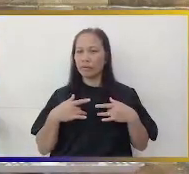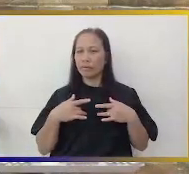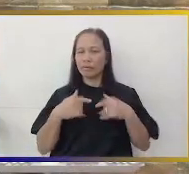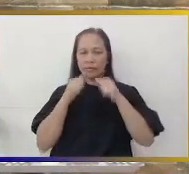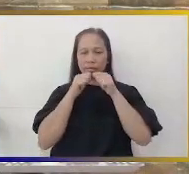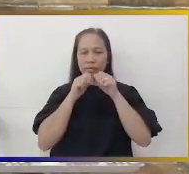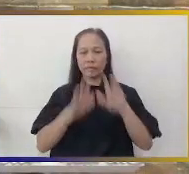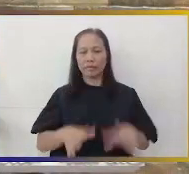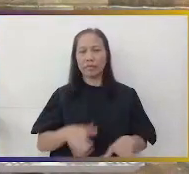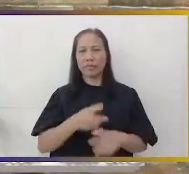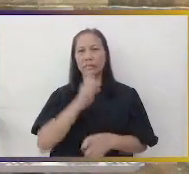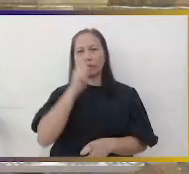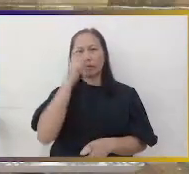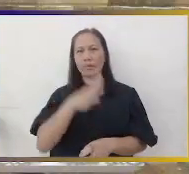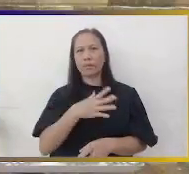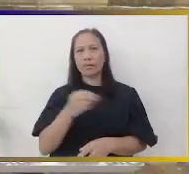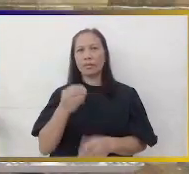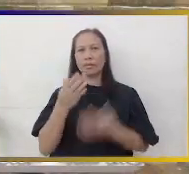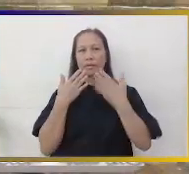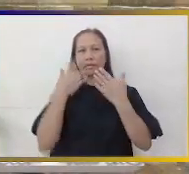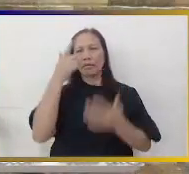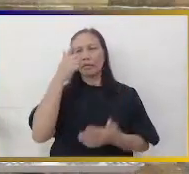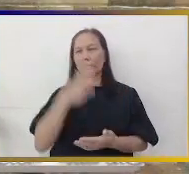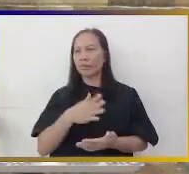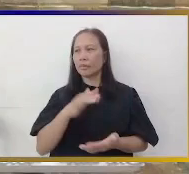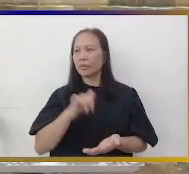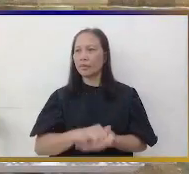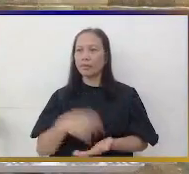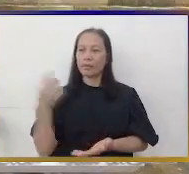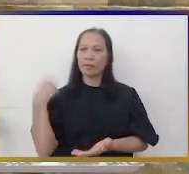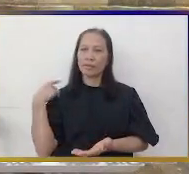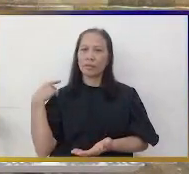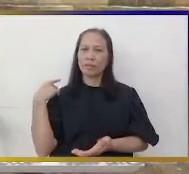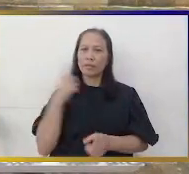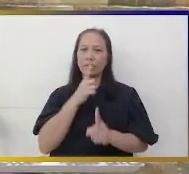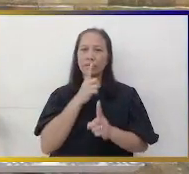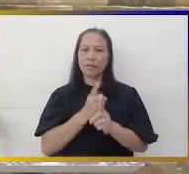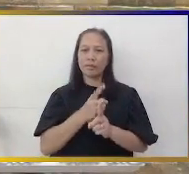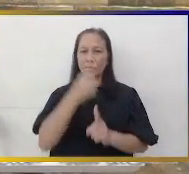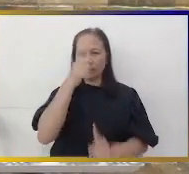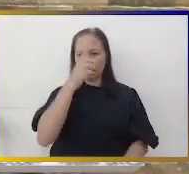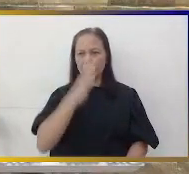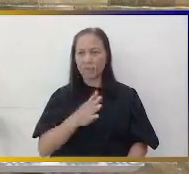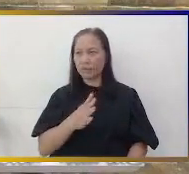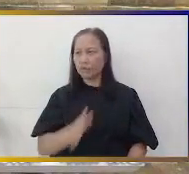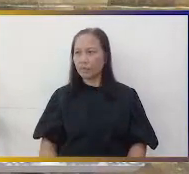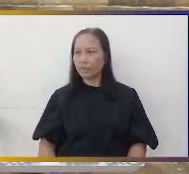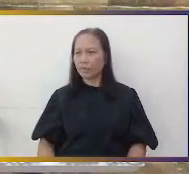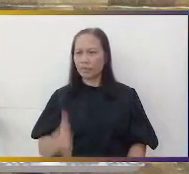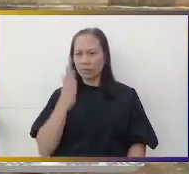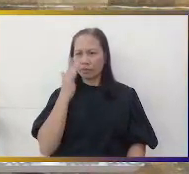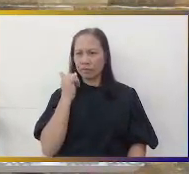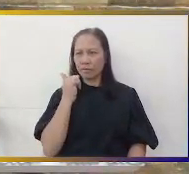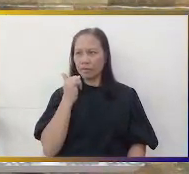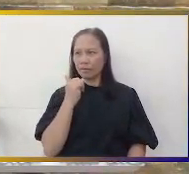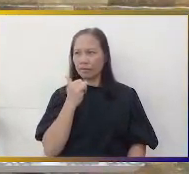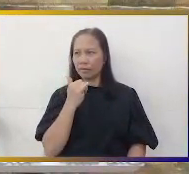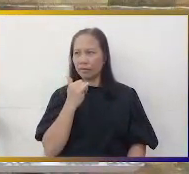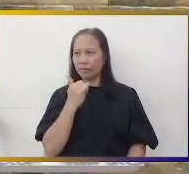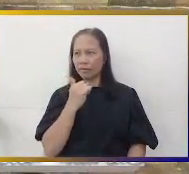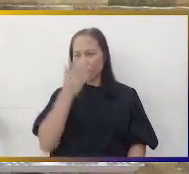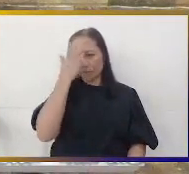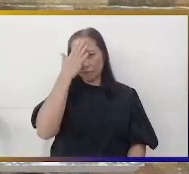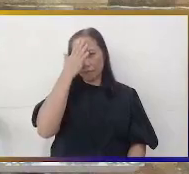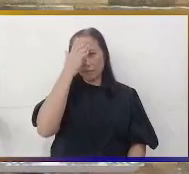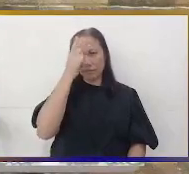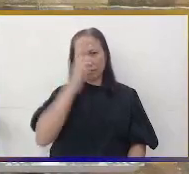magpasalamat tayo sa Diyos na meron tayong totoong Diyos Bakit ko po sinasabi yan Alam ng